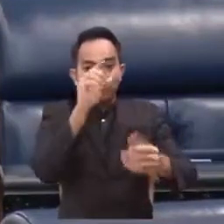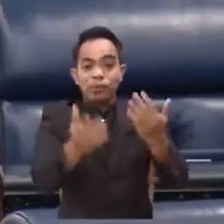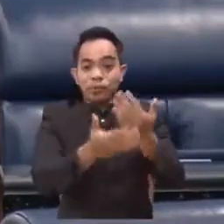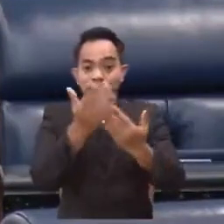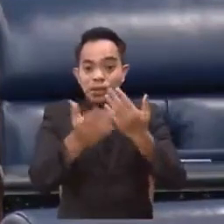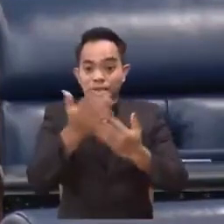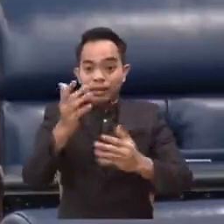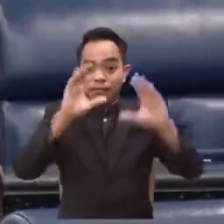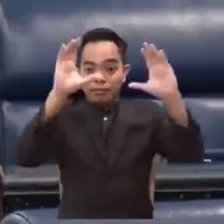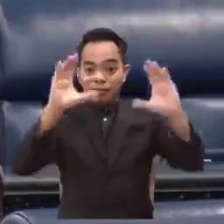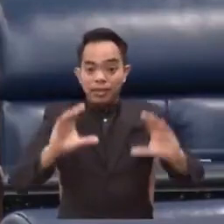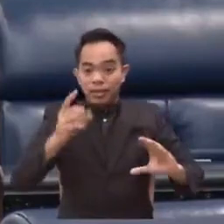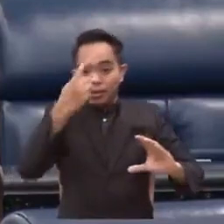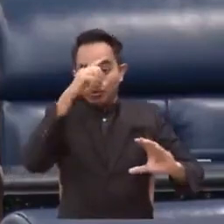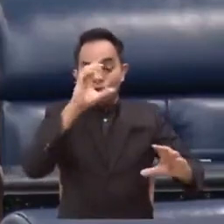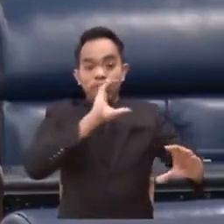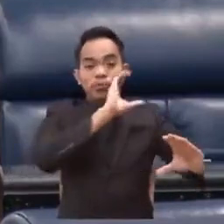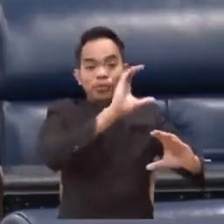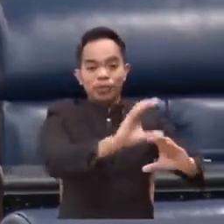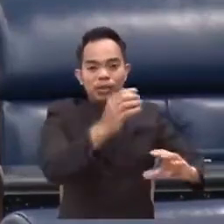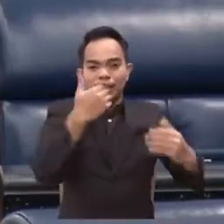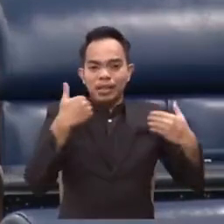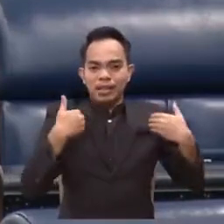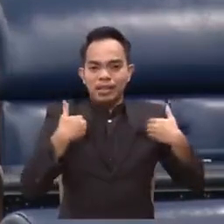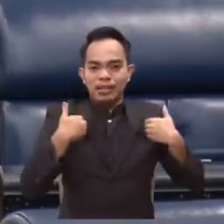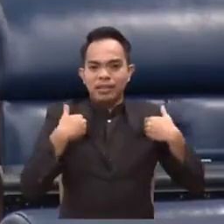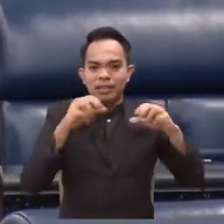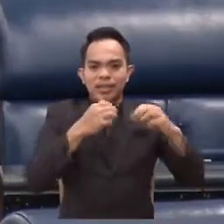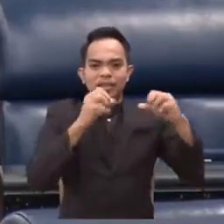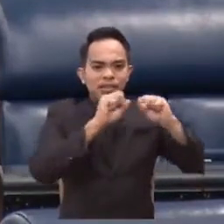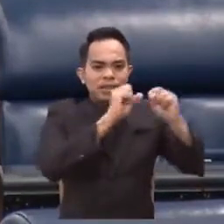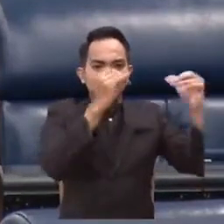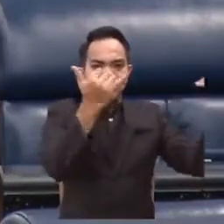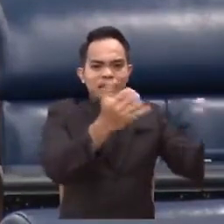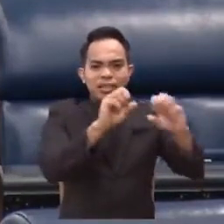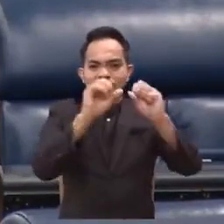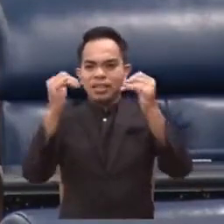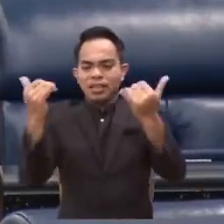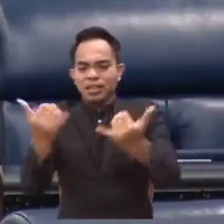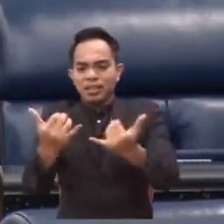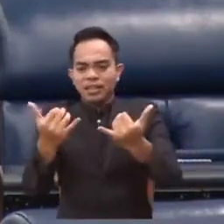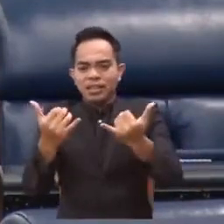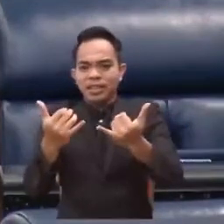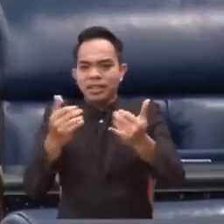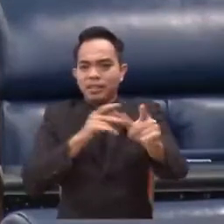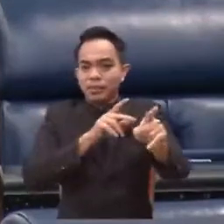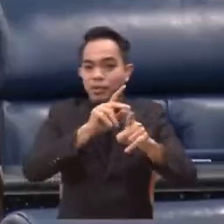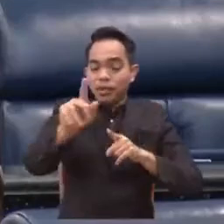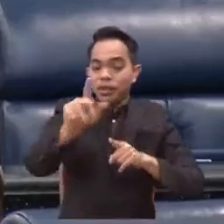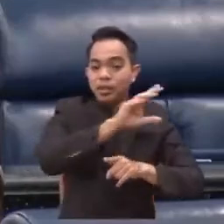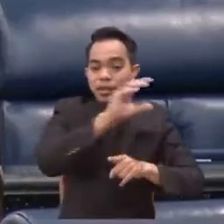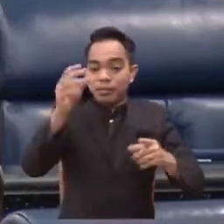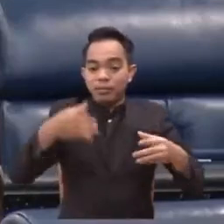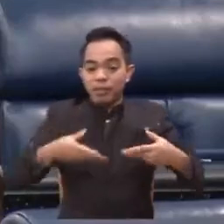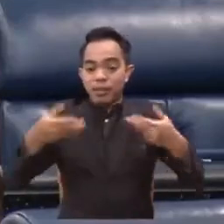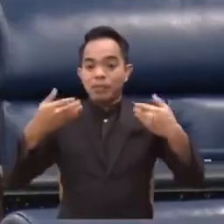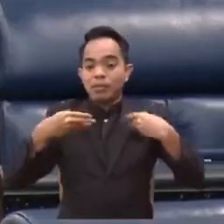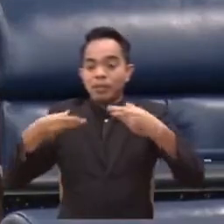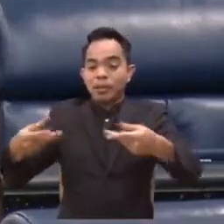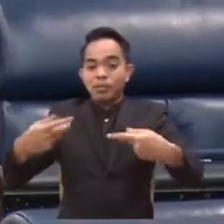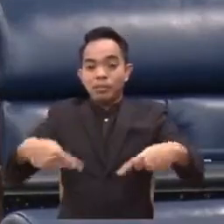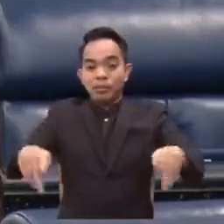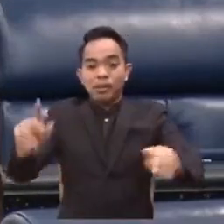proses pelaburan mewujudkan lebih banyak Sarekat pemula berinovasi tinggi dan mencipta lebih banyak peluang pekerjaan dengan